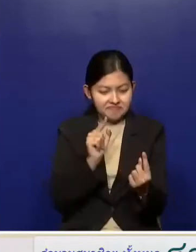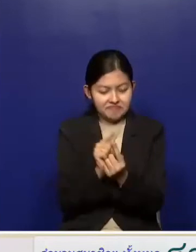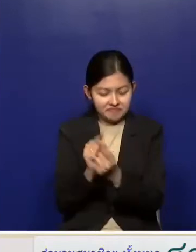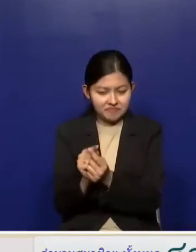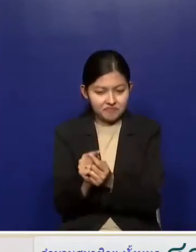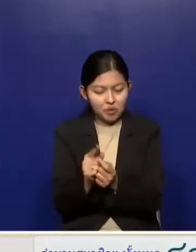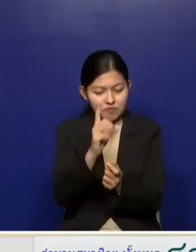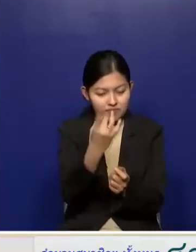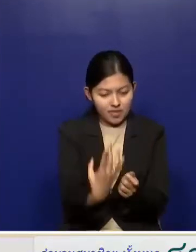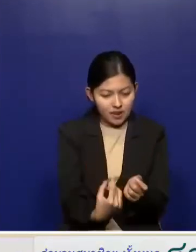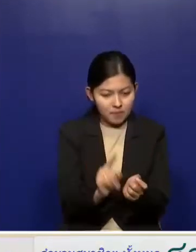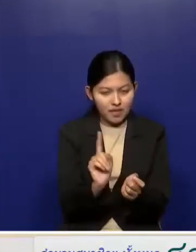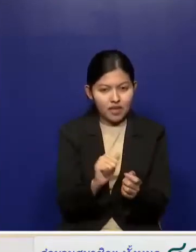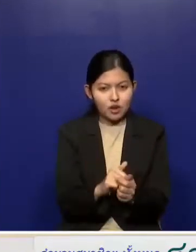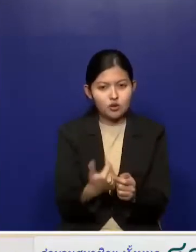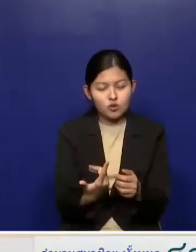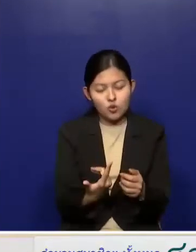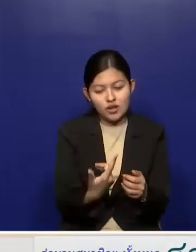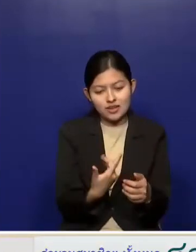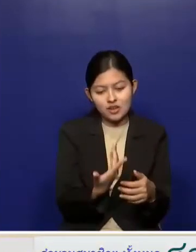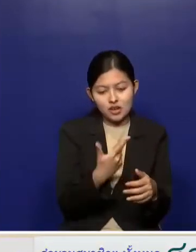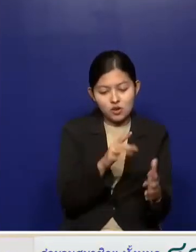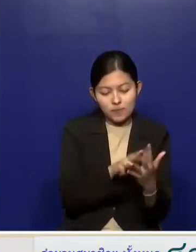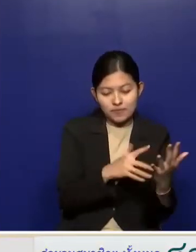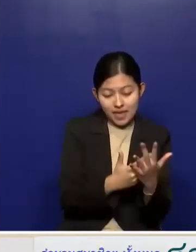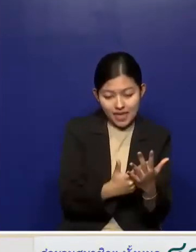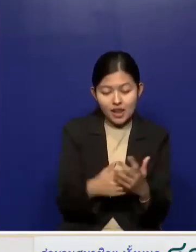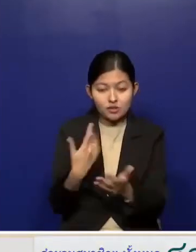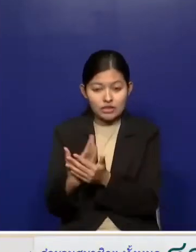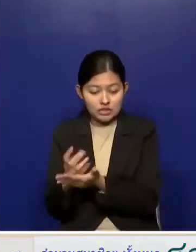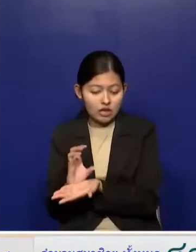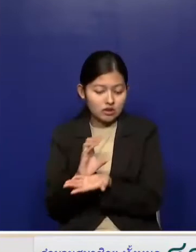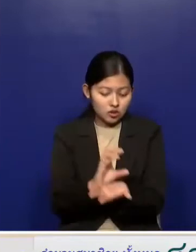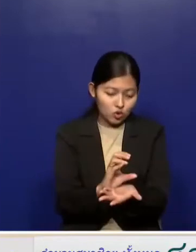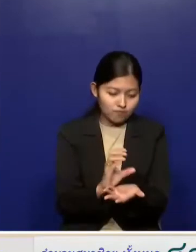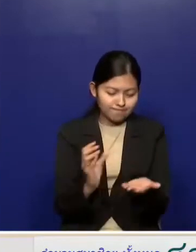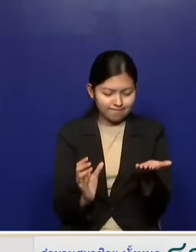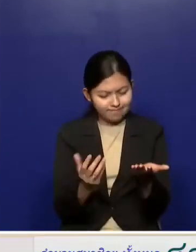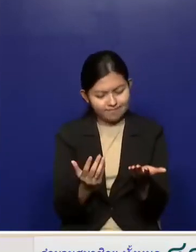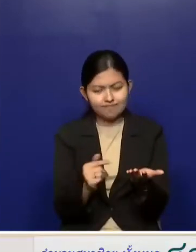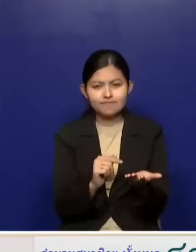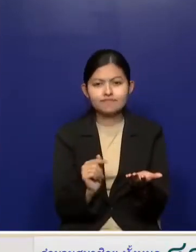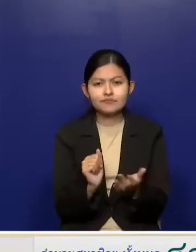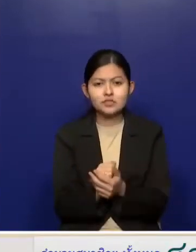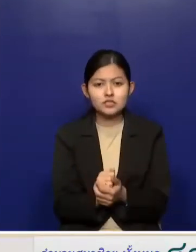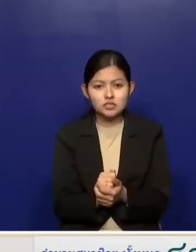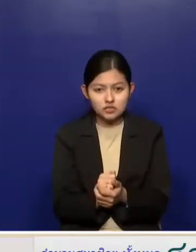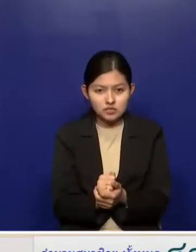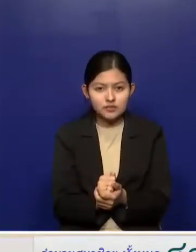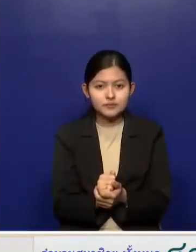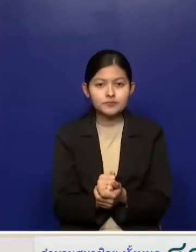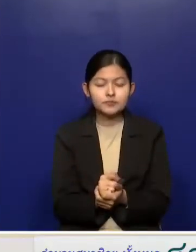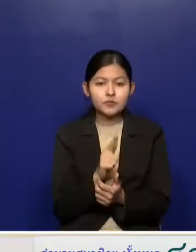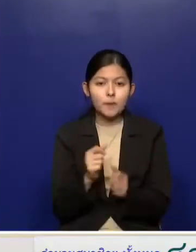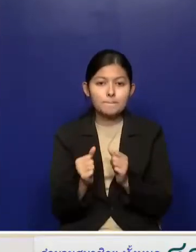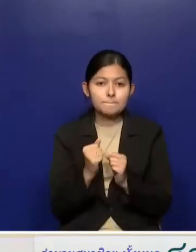บ้าง ด้วยศักยภาพแล้วก็ด้งบประมาณที่อ.P.T. สามารถขอแล้็ดำเนินกัได้จึงมีการที่จะพยาย